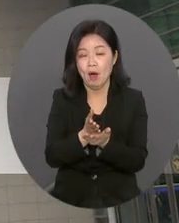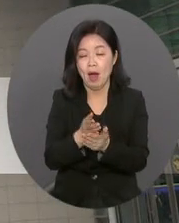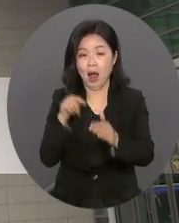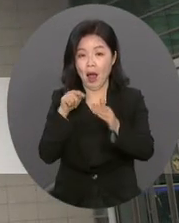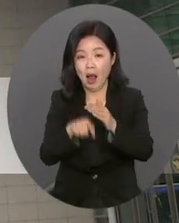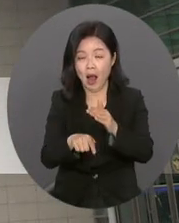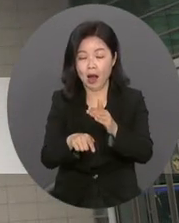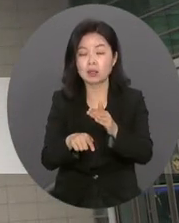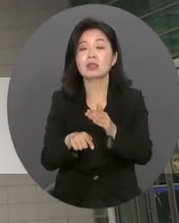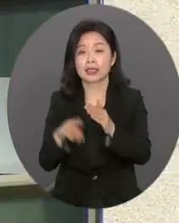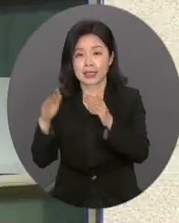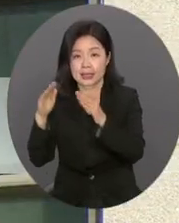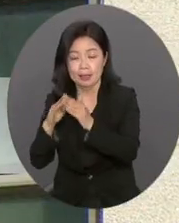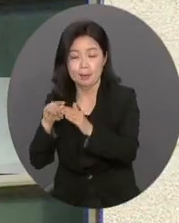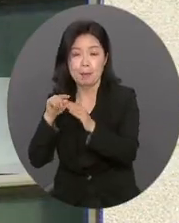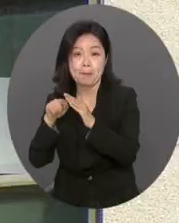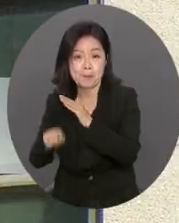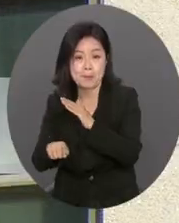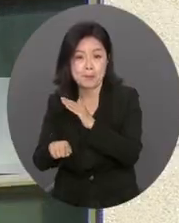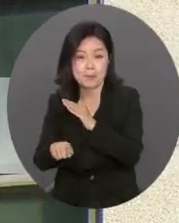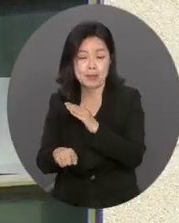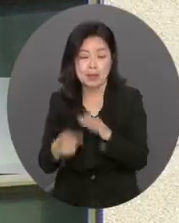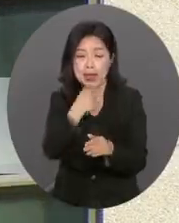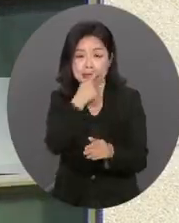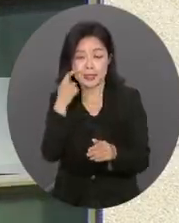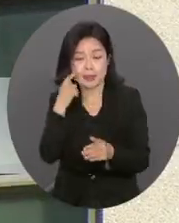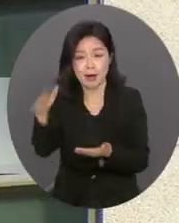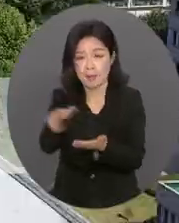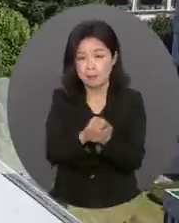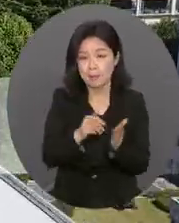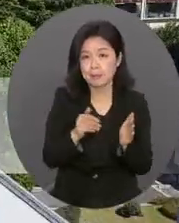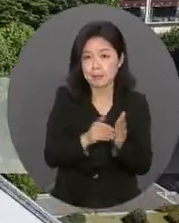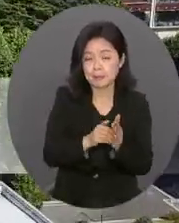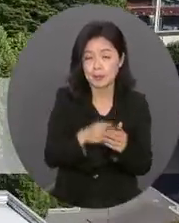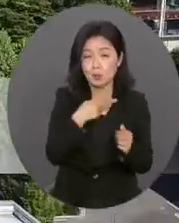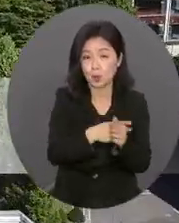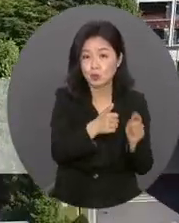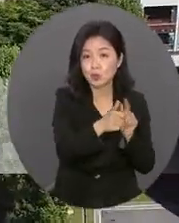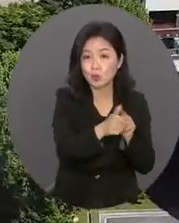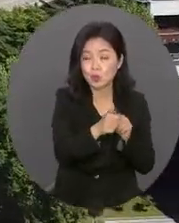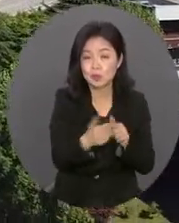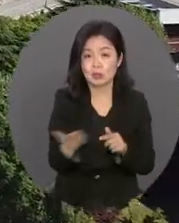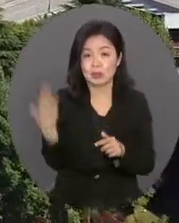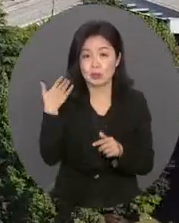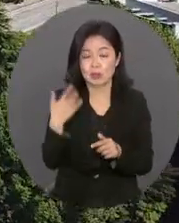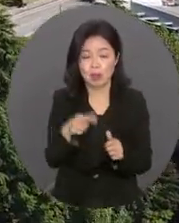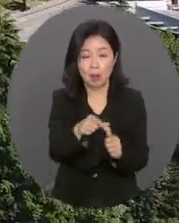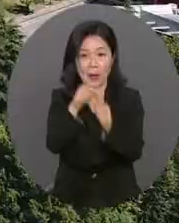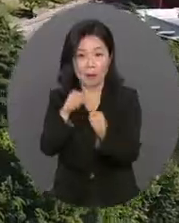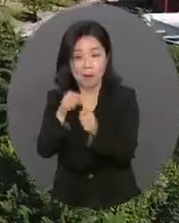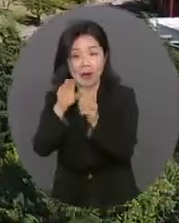자택 등을 압수수색해 휴대전화 등의 증거를 확보했습니다. 해당 교수는 지난해 교직원 채용